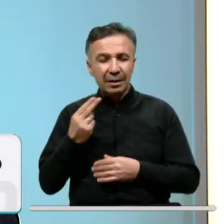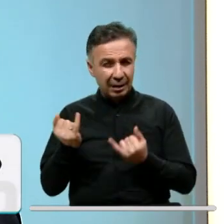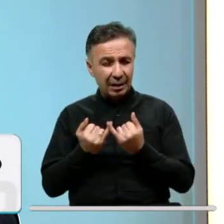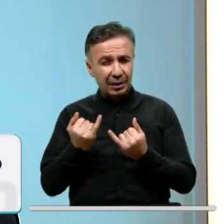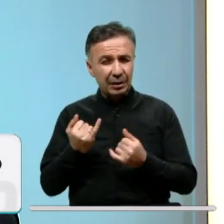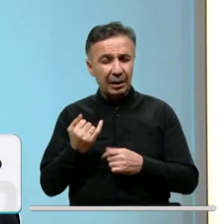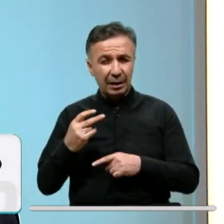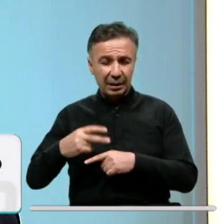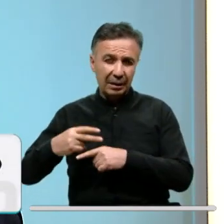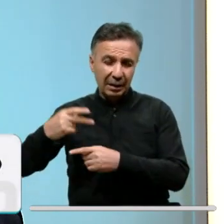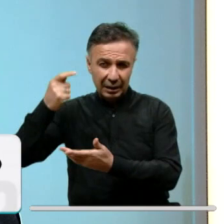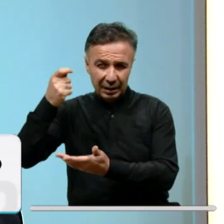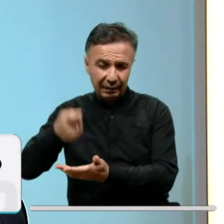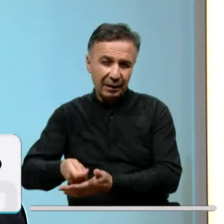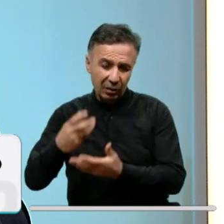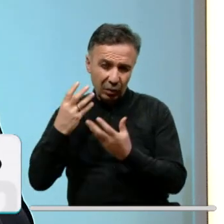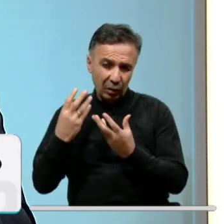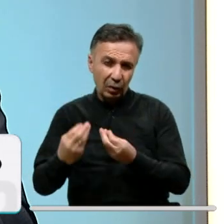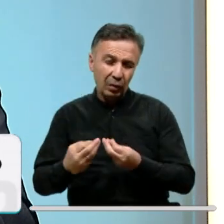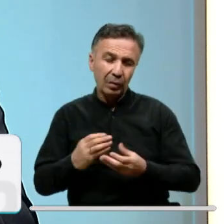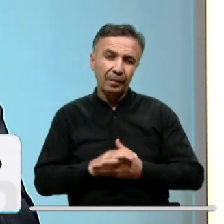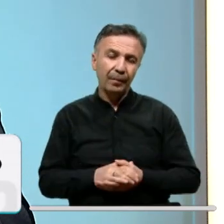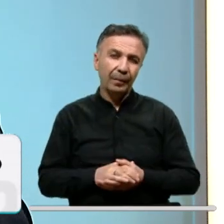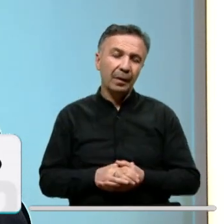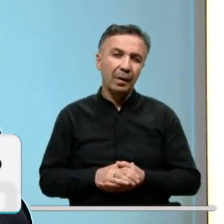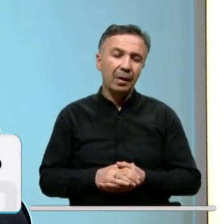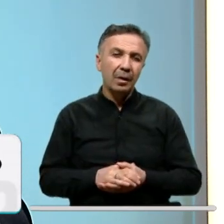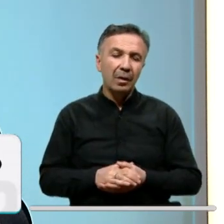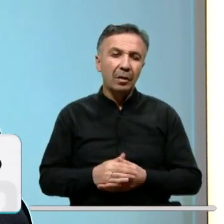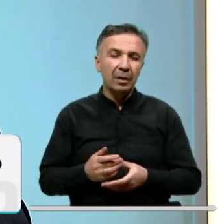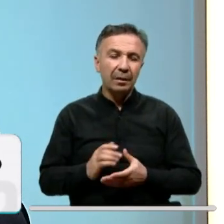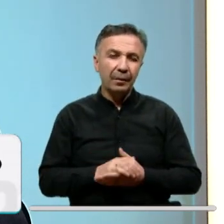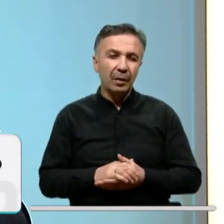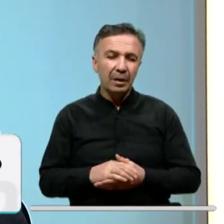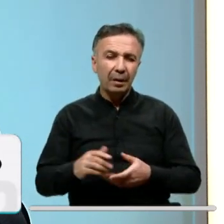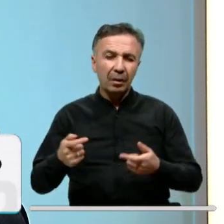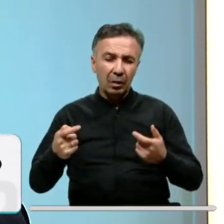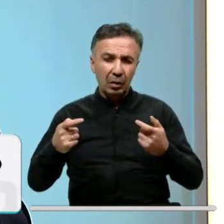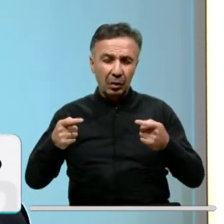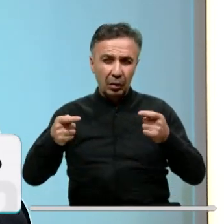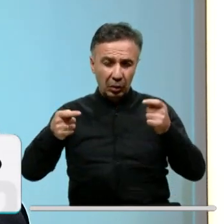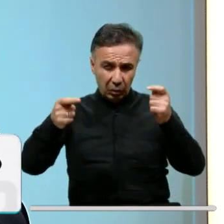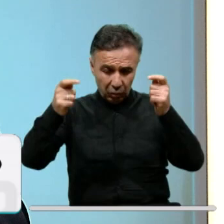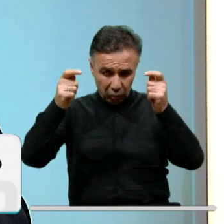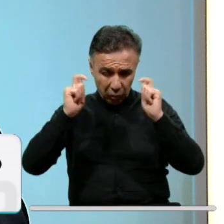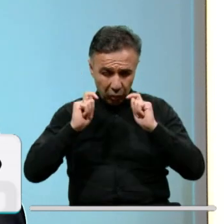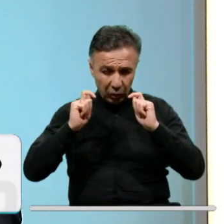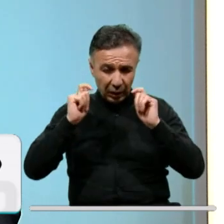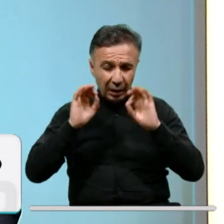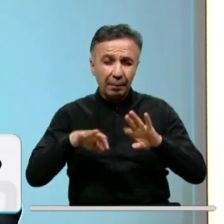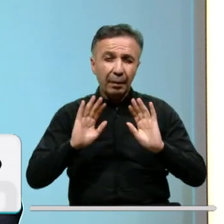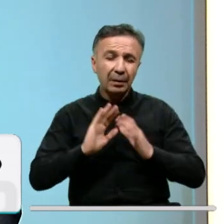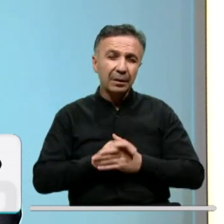ama kız kardeşin durumunu da mesela tabii, buluğ çağından küçükse buluğ çağına o zaman anne babaya onun varlığıyla o da varlıklı.